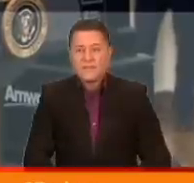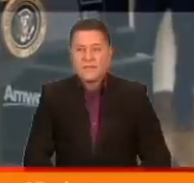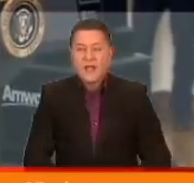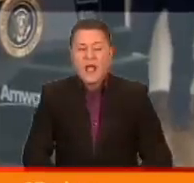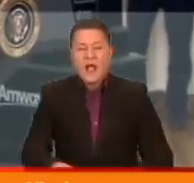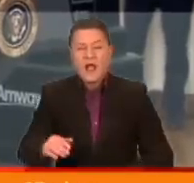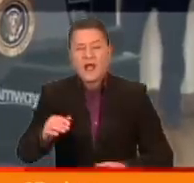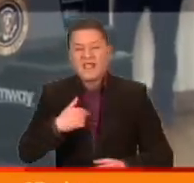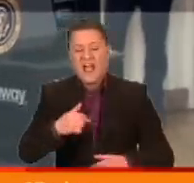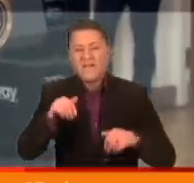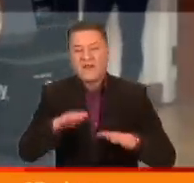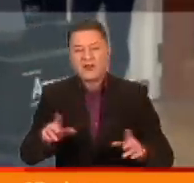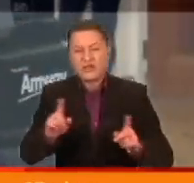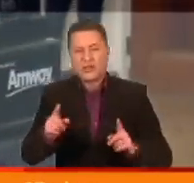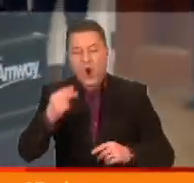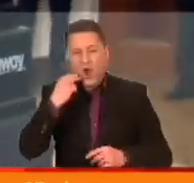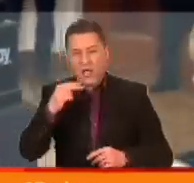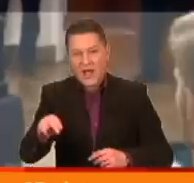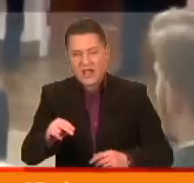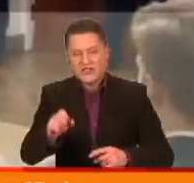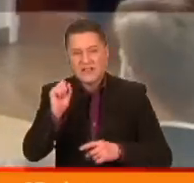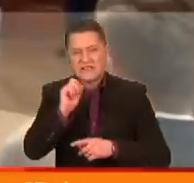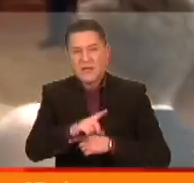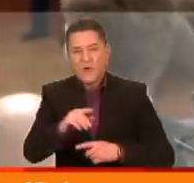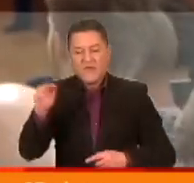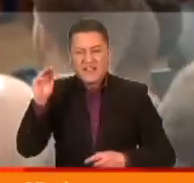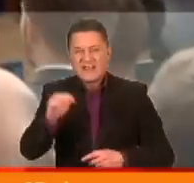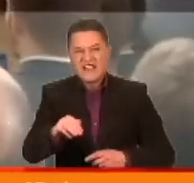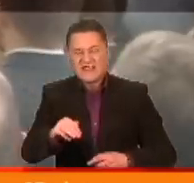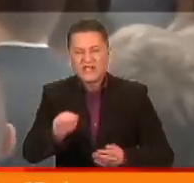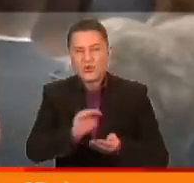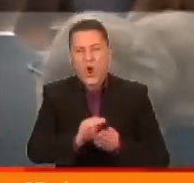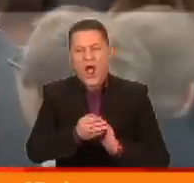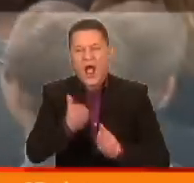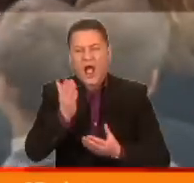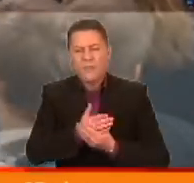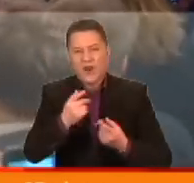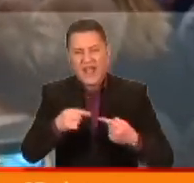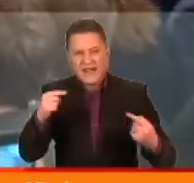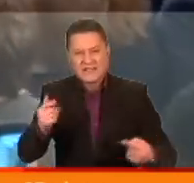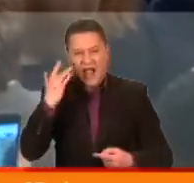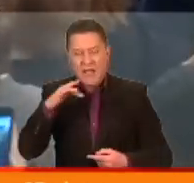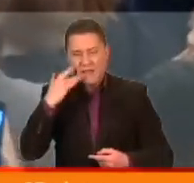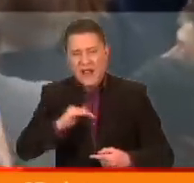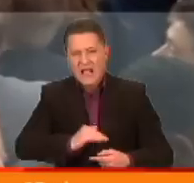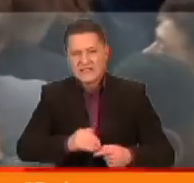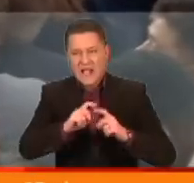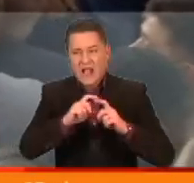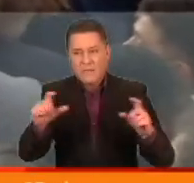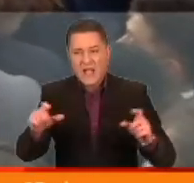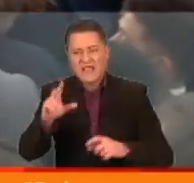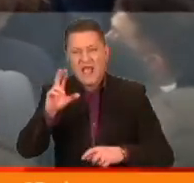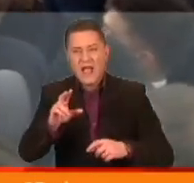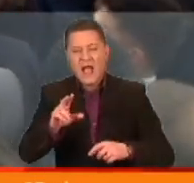то я вирішив, що краще замовити 1000 гамбургерів у різних американських компаній. Гадаю,